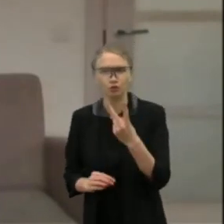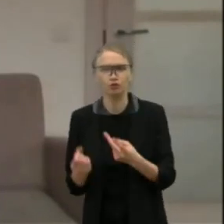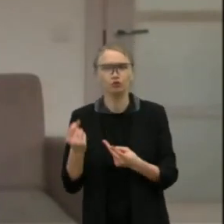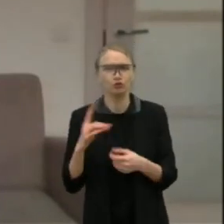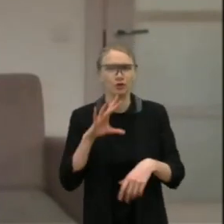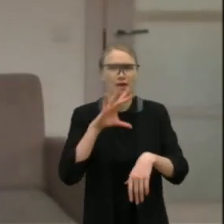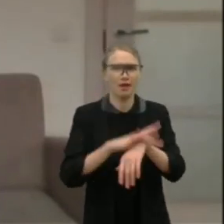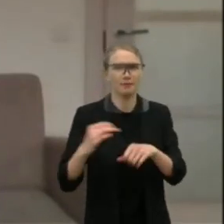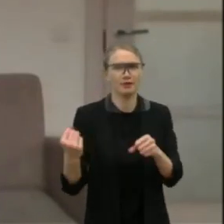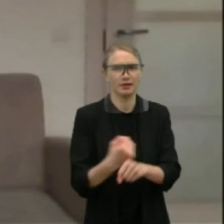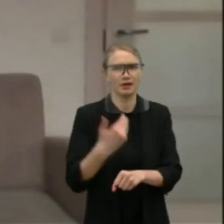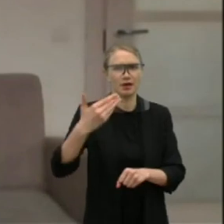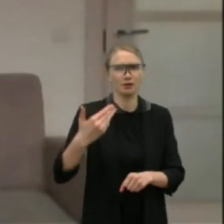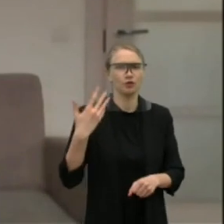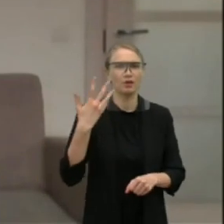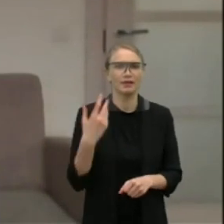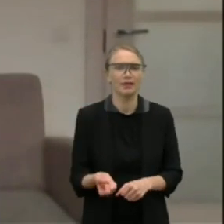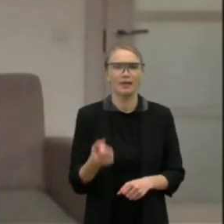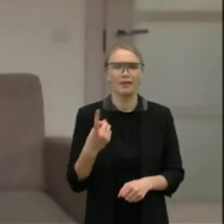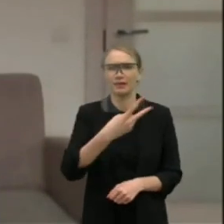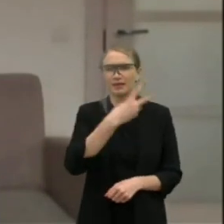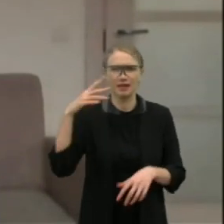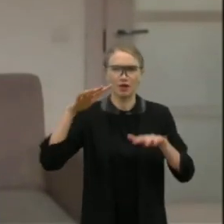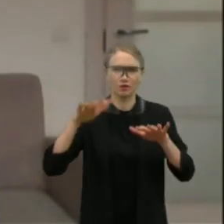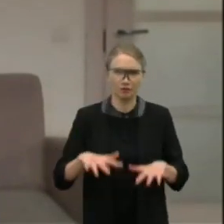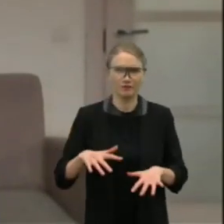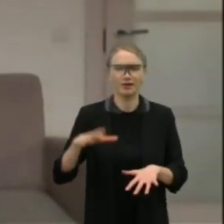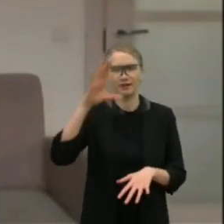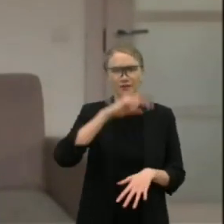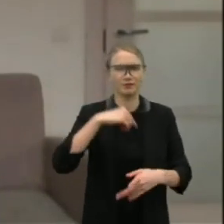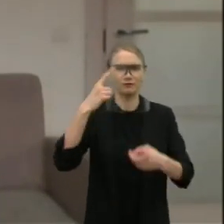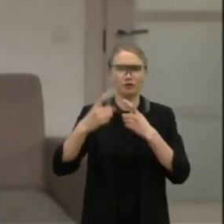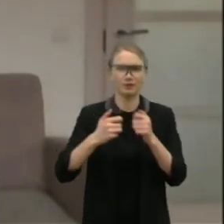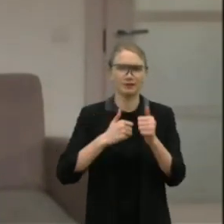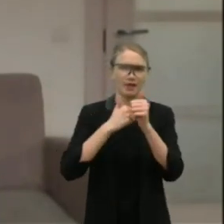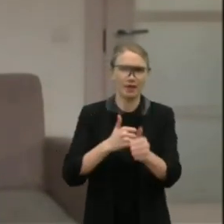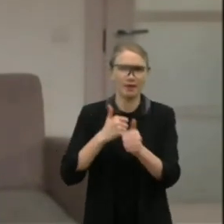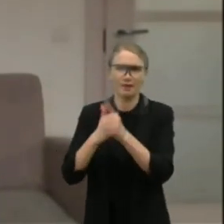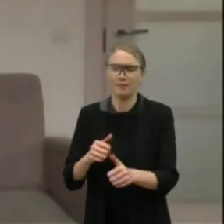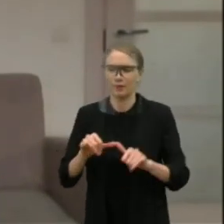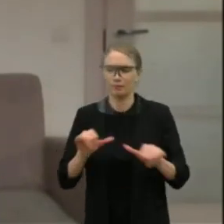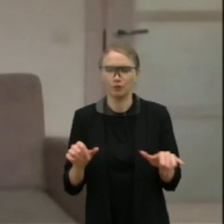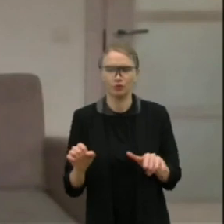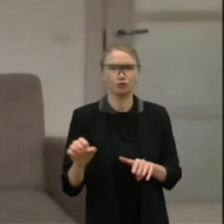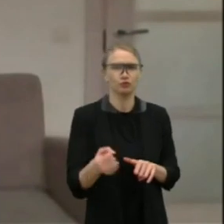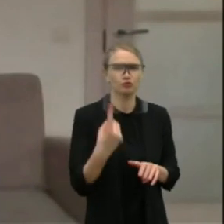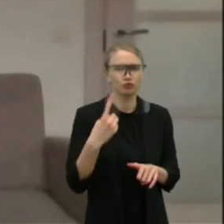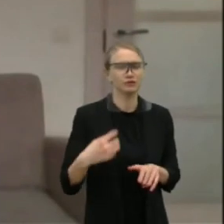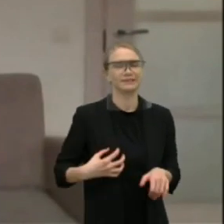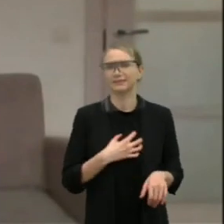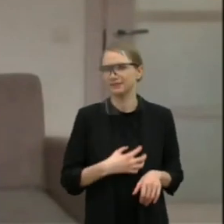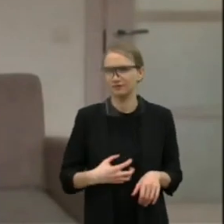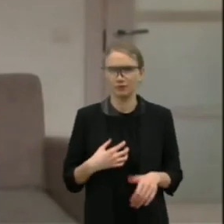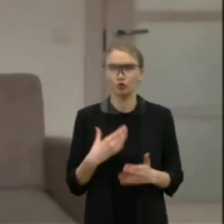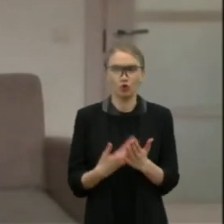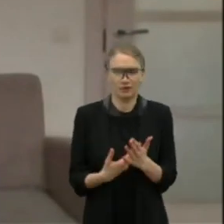jie pakliuvo jau į Lietuvą, ir sekti tą plitimo kelią. Yra